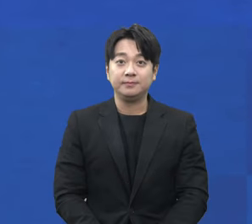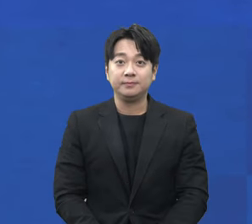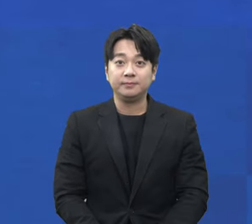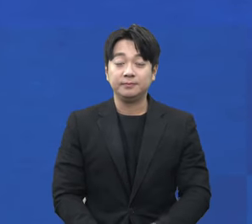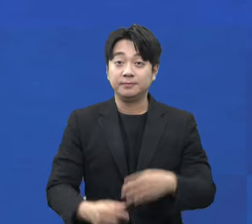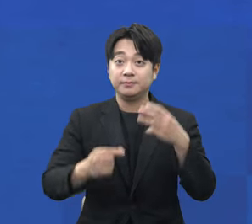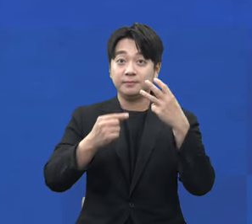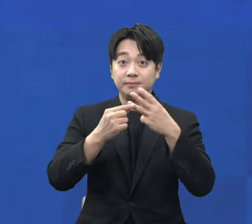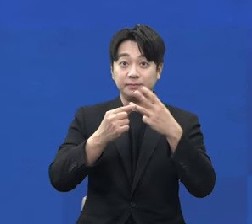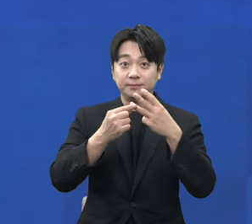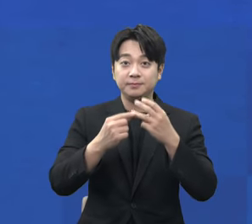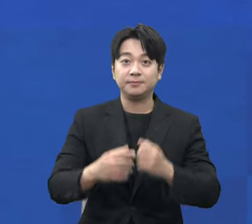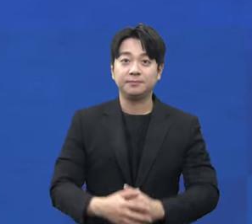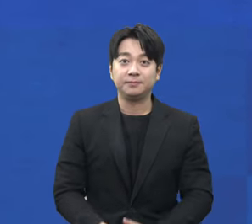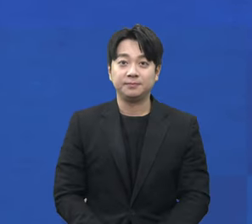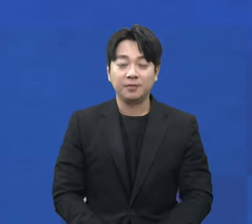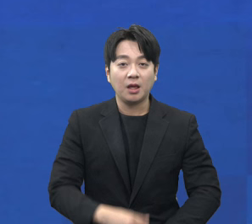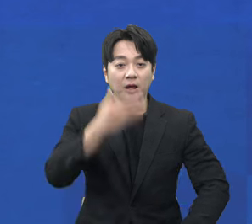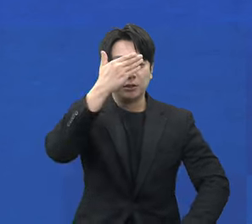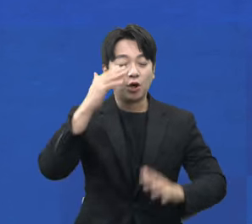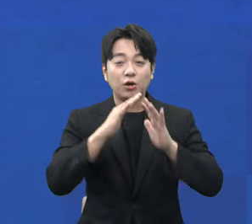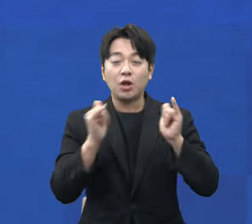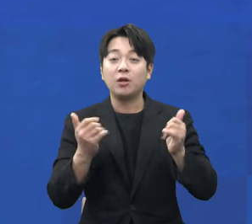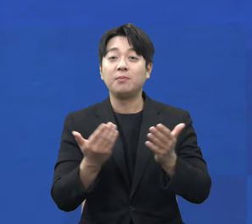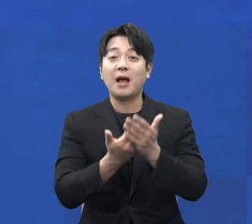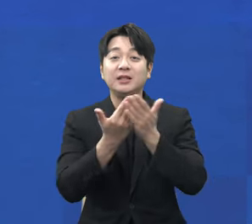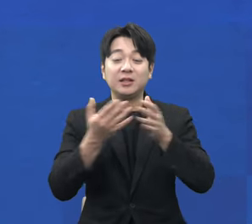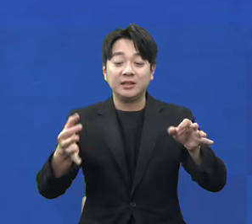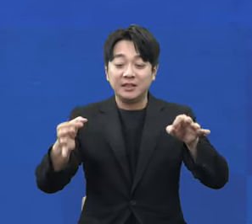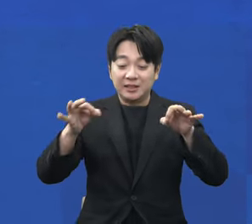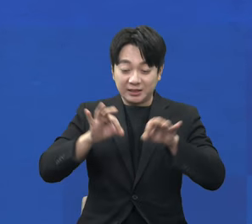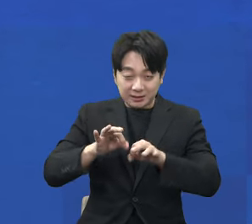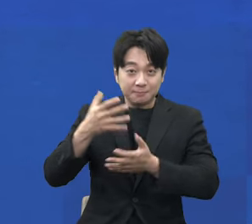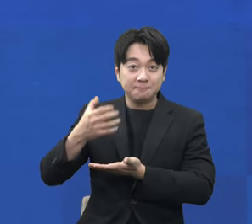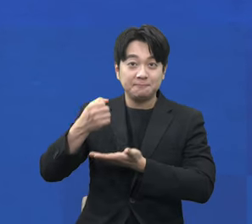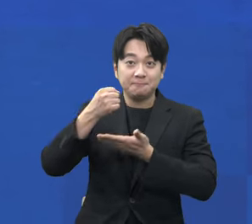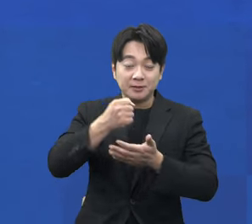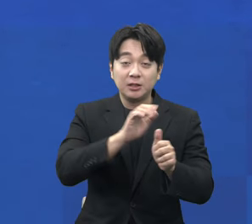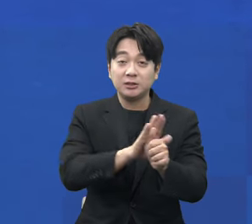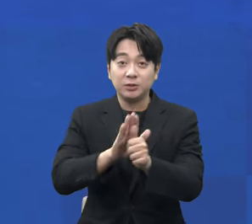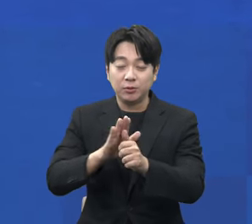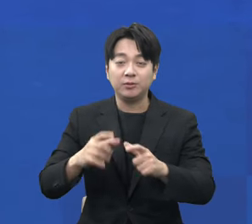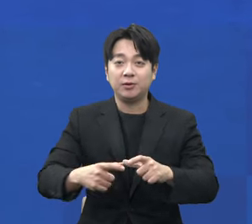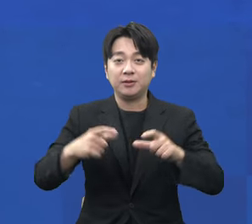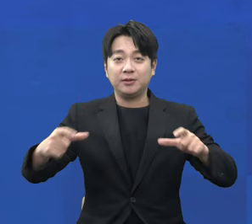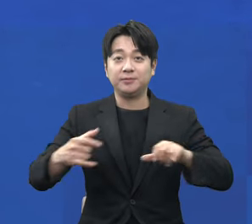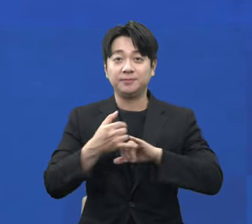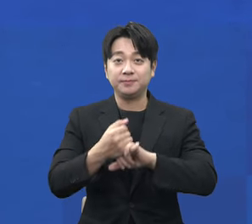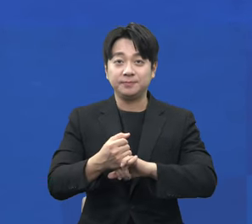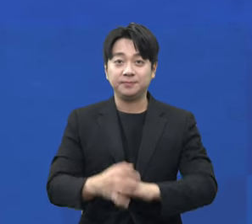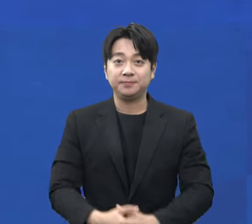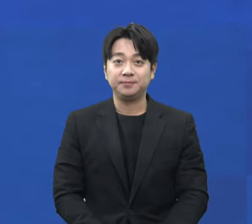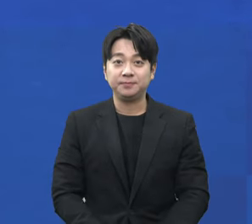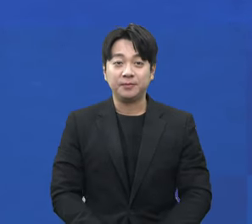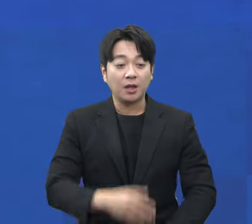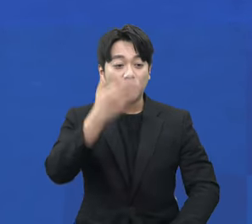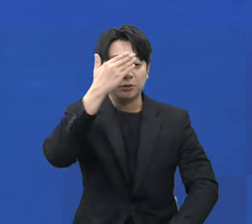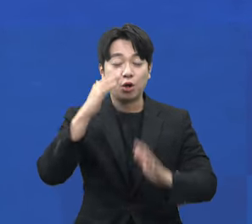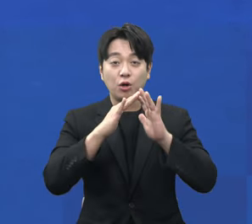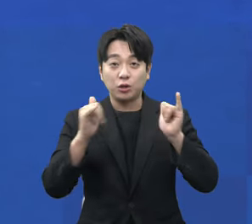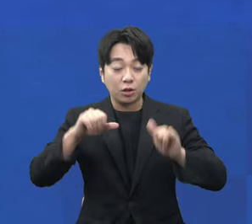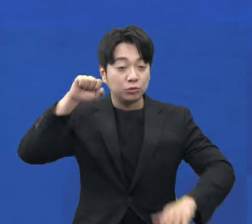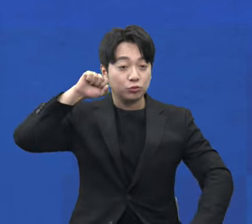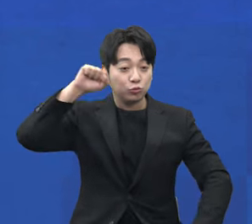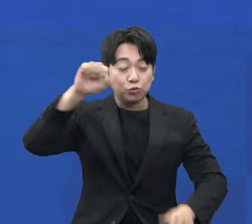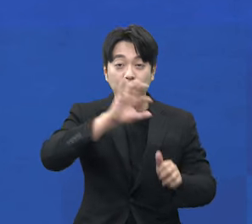셋째, 청년 발전기금을 통한 체계적인 지원 시스템을 구축하겠습니다. 청년 후보 선거 기타금을